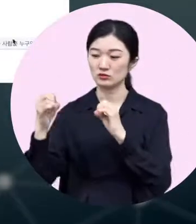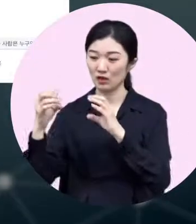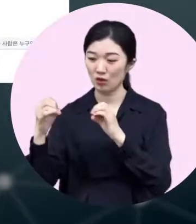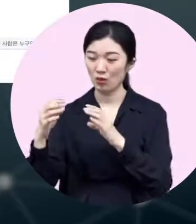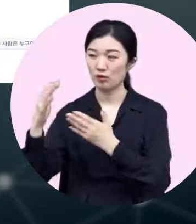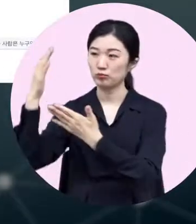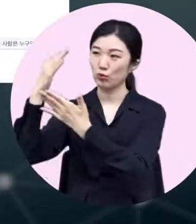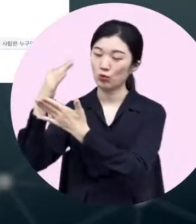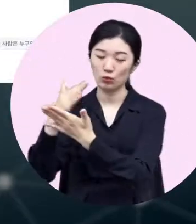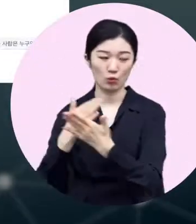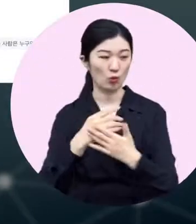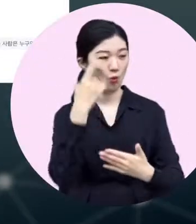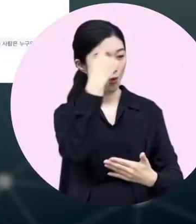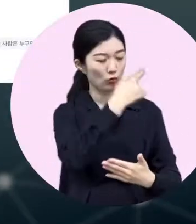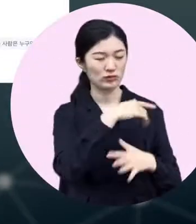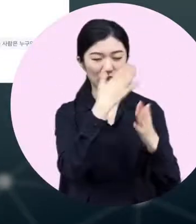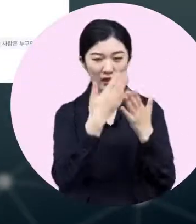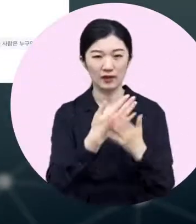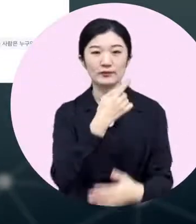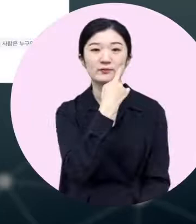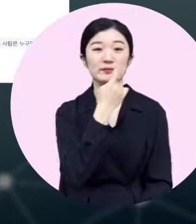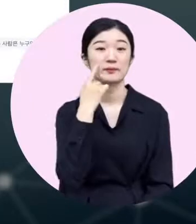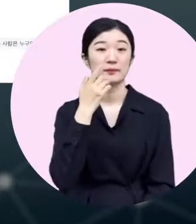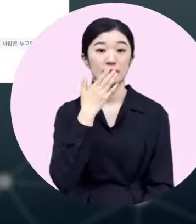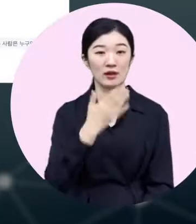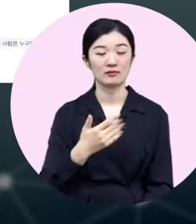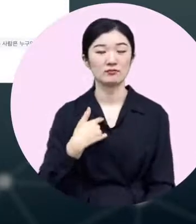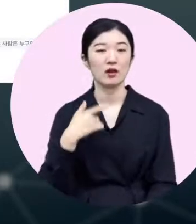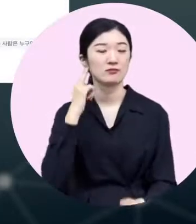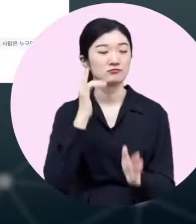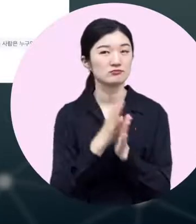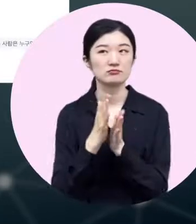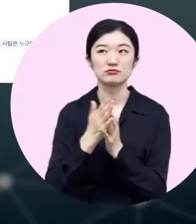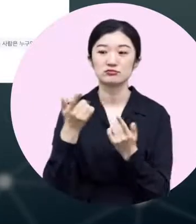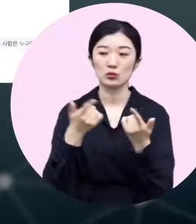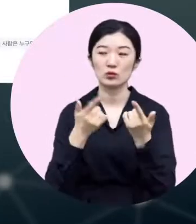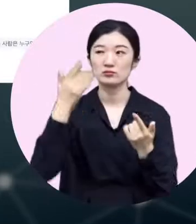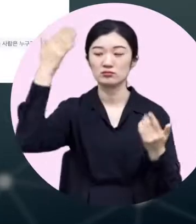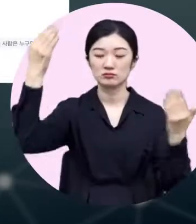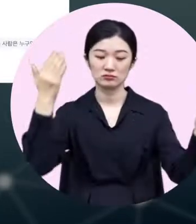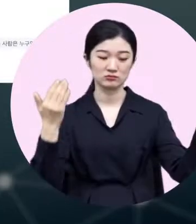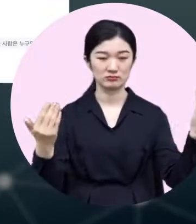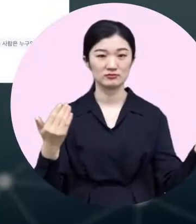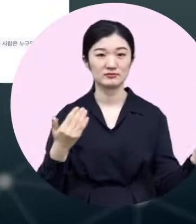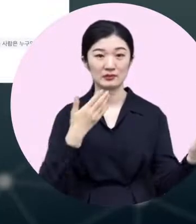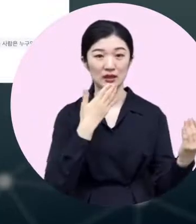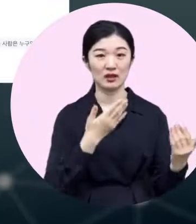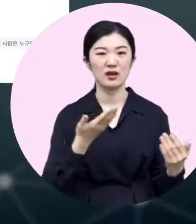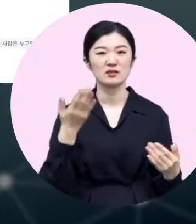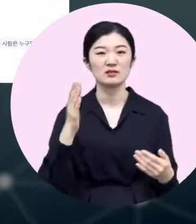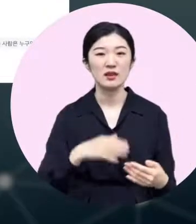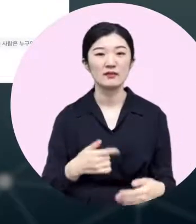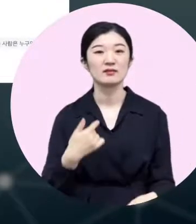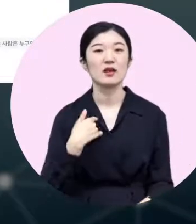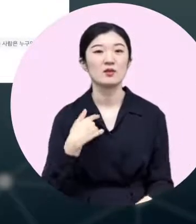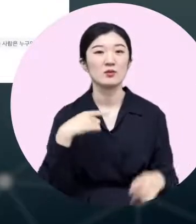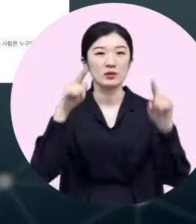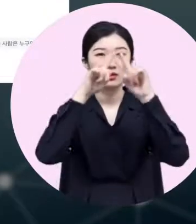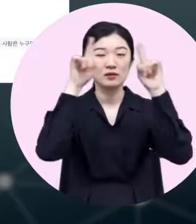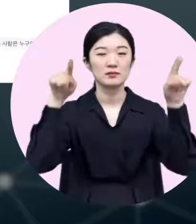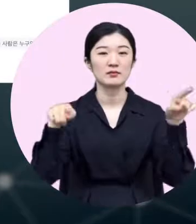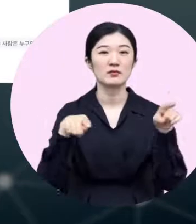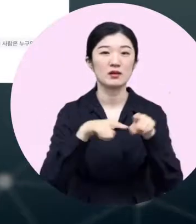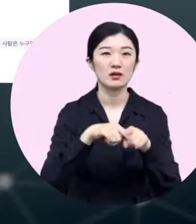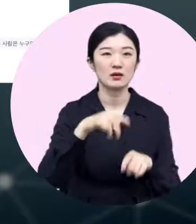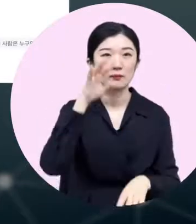있고 채팅도 볼 수 있으니까 내가 이 배치만 잘 하시면 됩니다. 근데 이제 이 한 화면에서 나도 공유 화면을 보면서 진행을